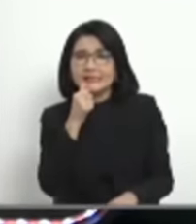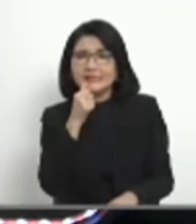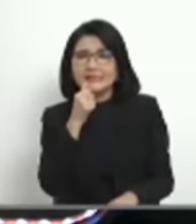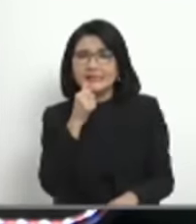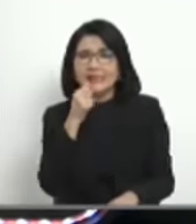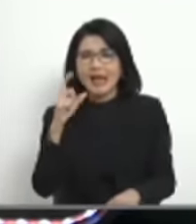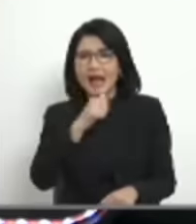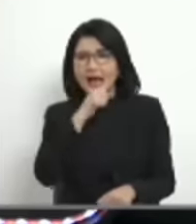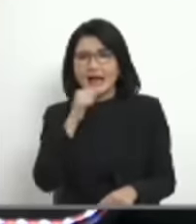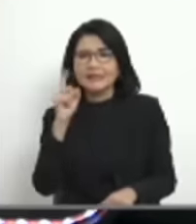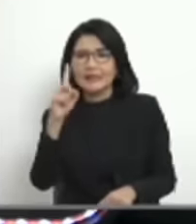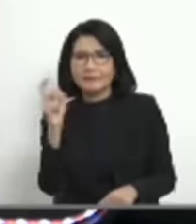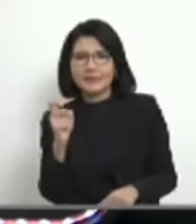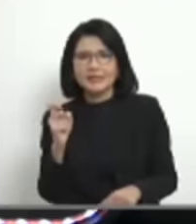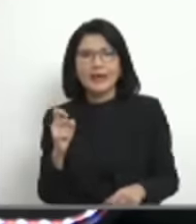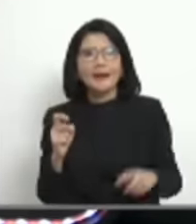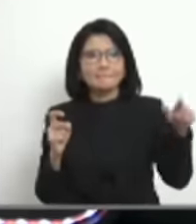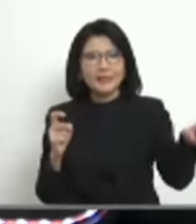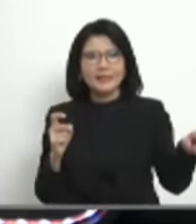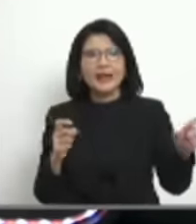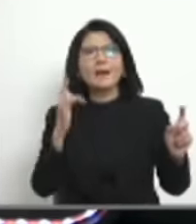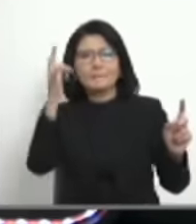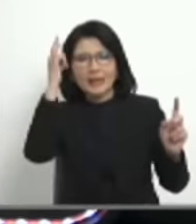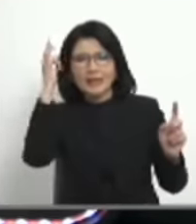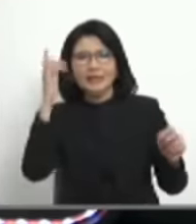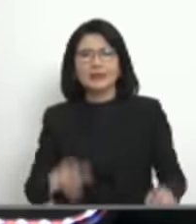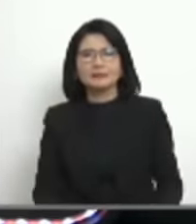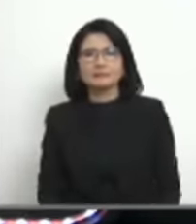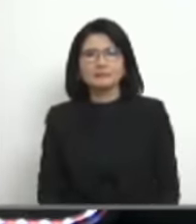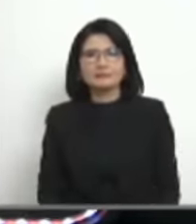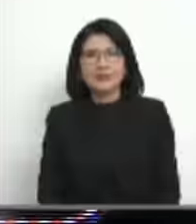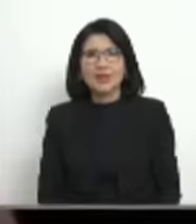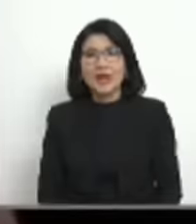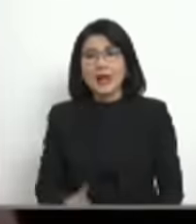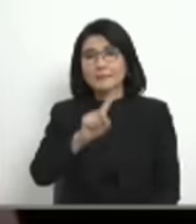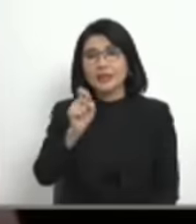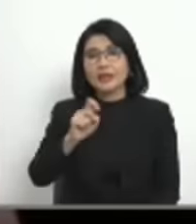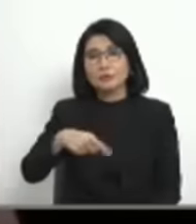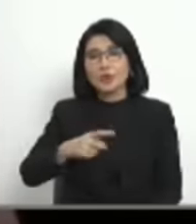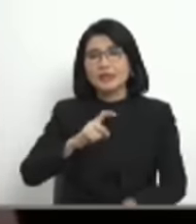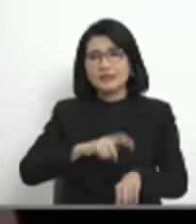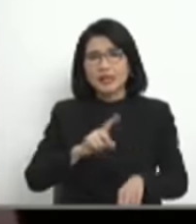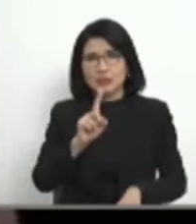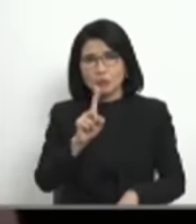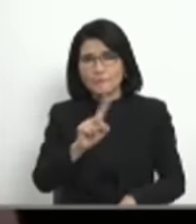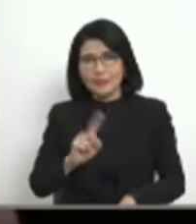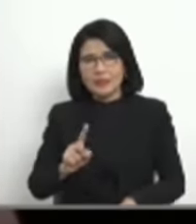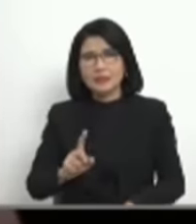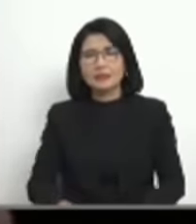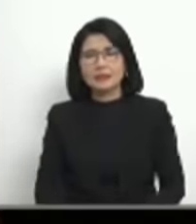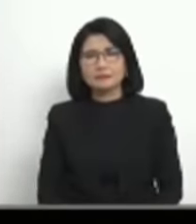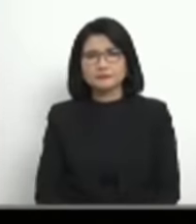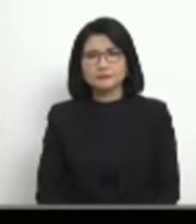capres nomor urut 3 Pak Ganjar pranowo silakan Pak Anis pertanyaannya dimulai 1 menit dari Anda